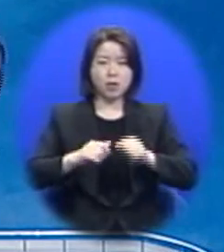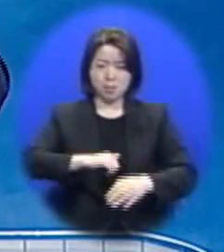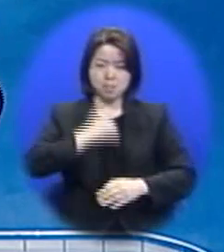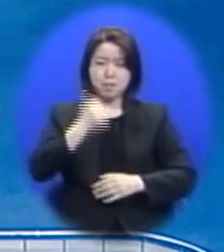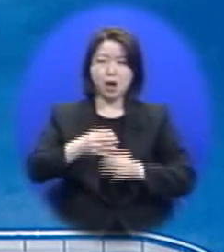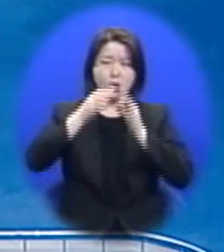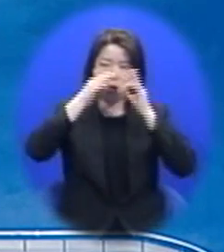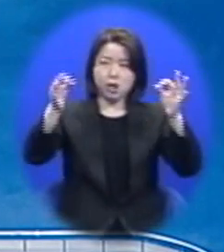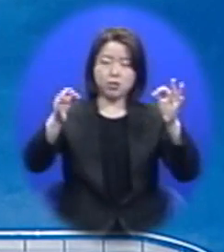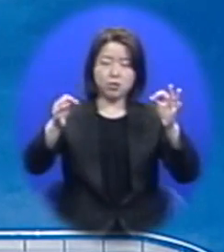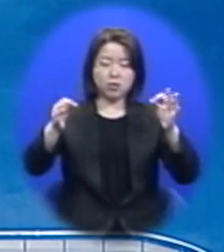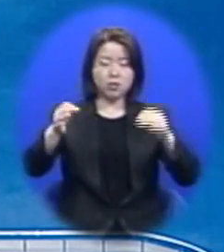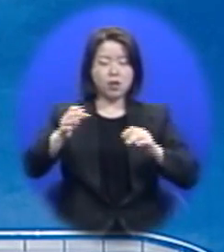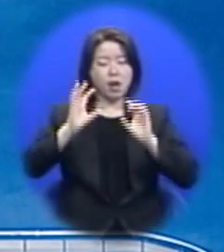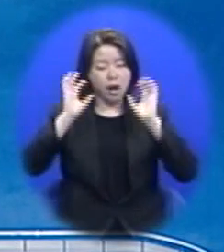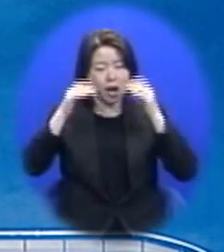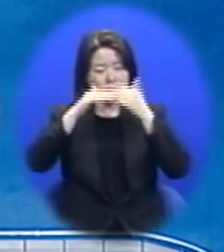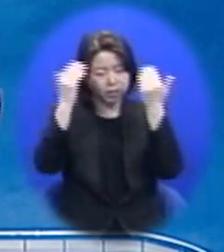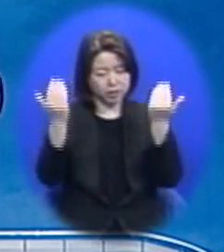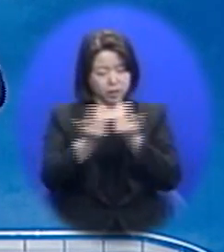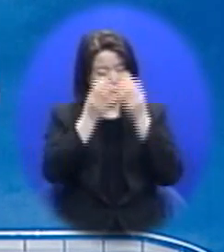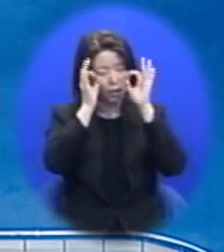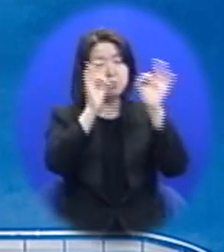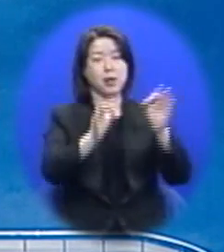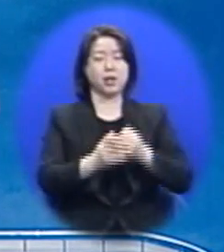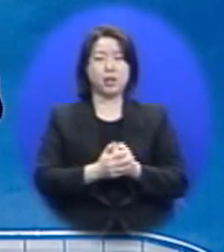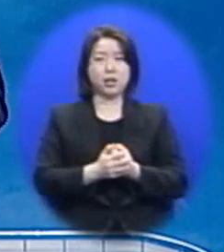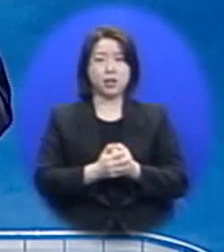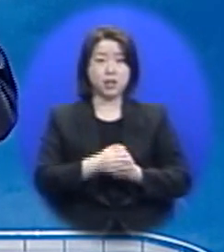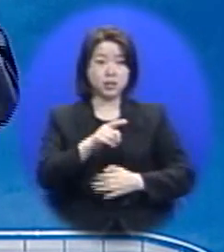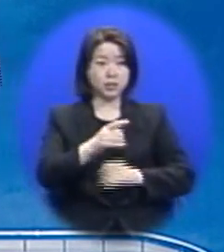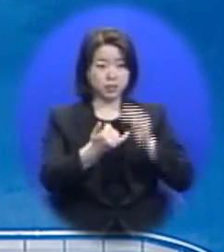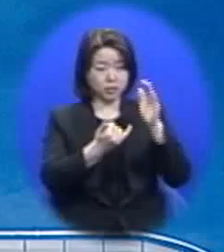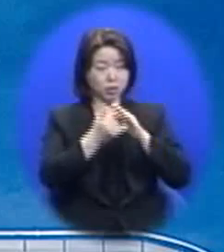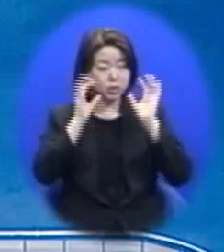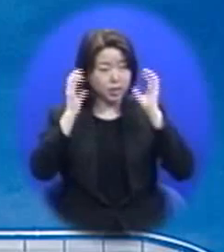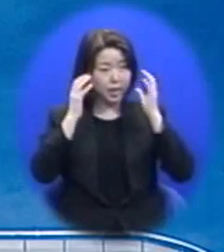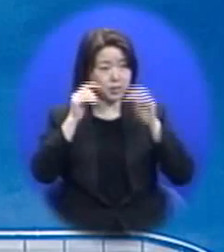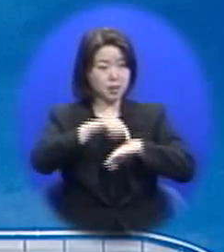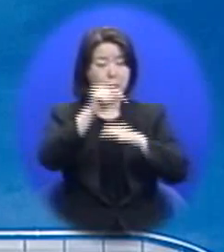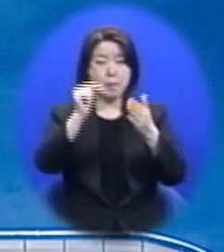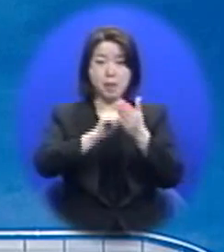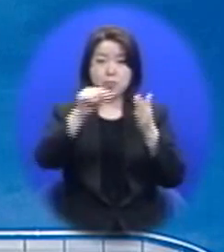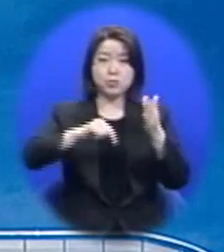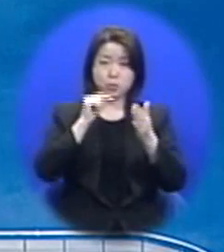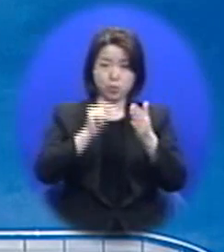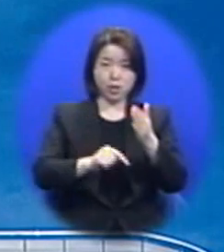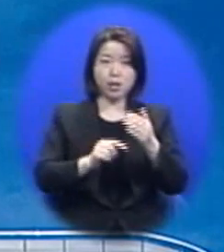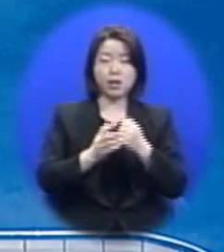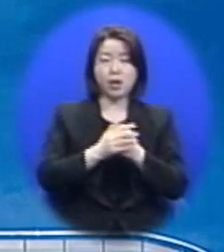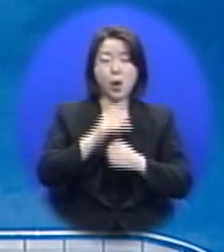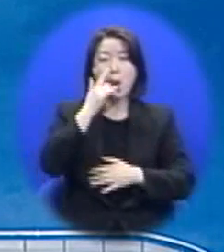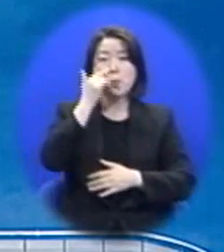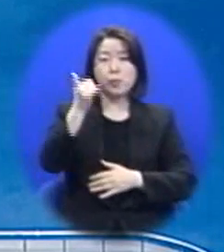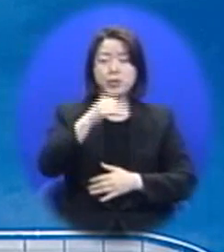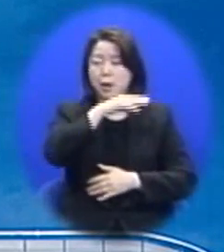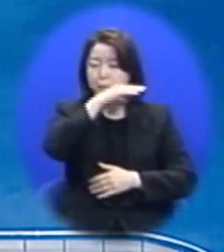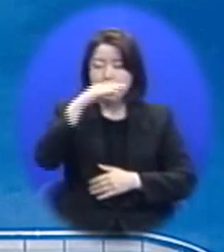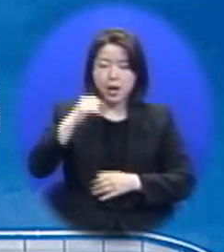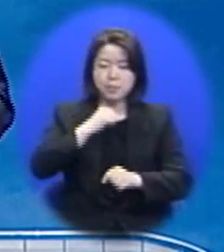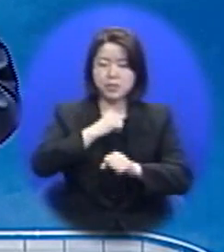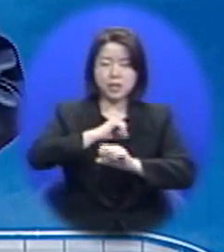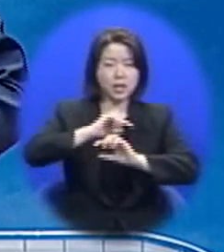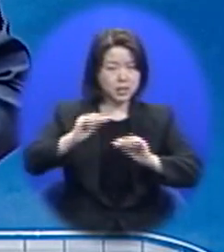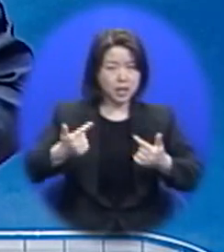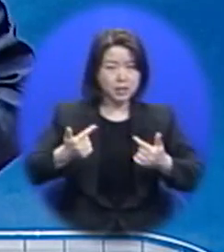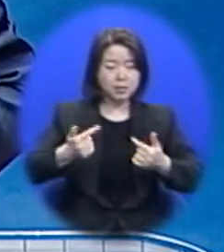다 봅니다. 그 어린 아이들의 마음속에 엄마 아빠가 바람직하지 못한 말과 행동을 할